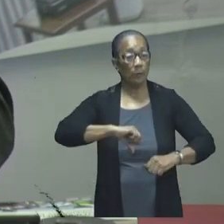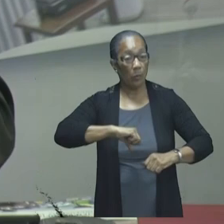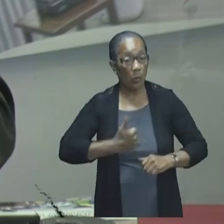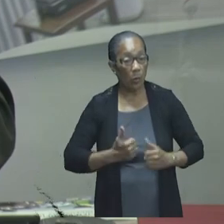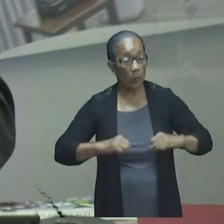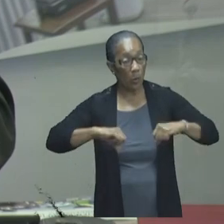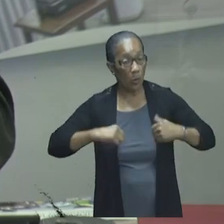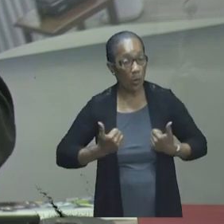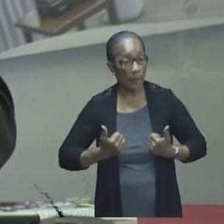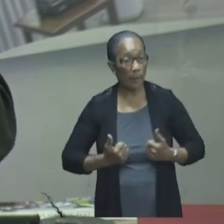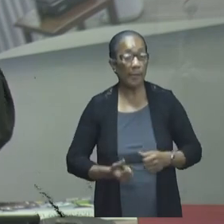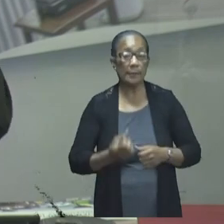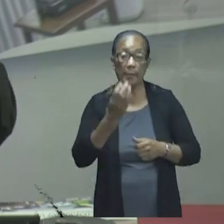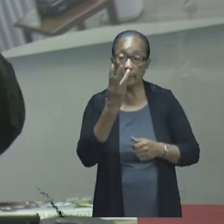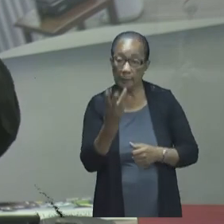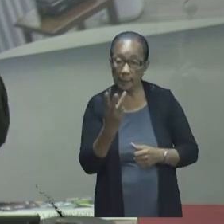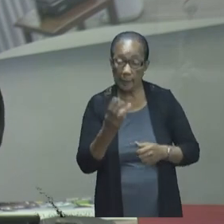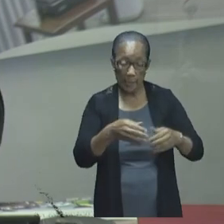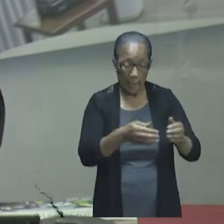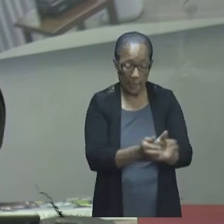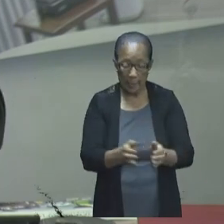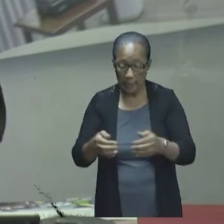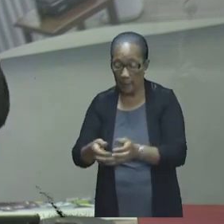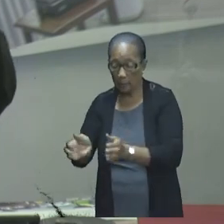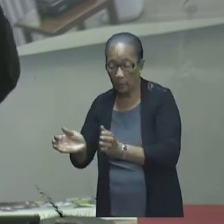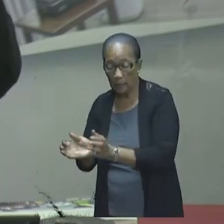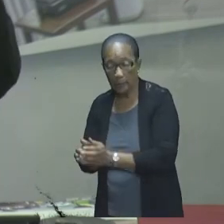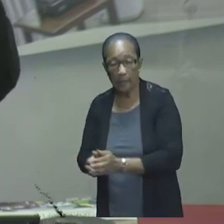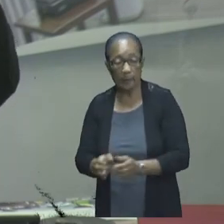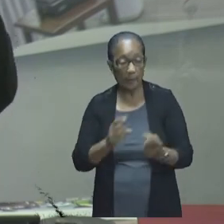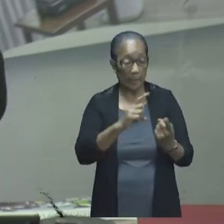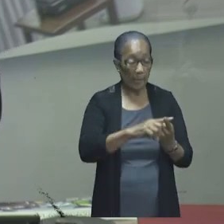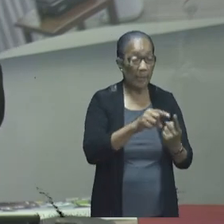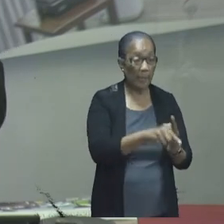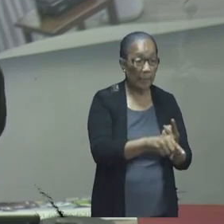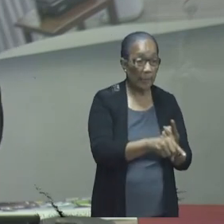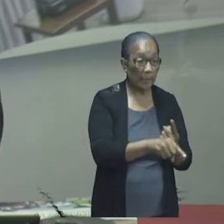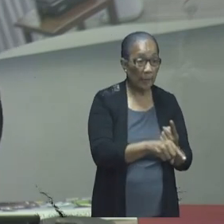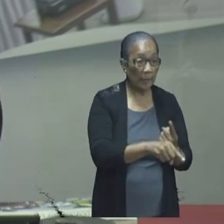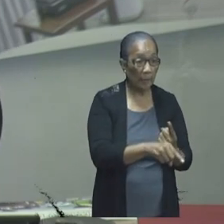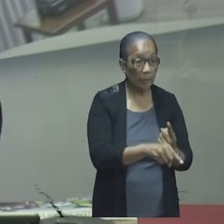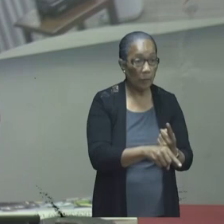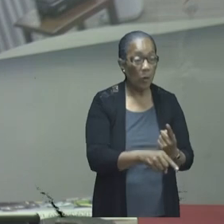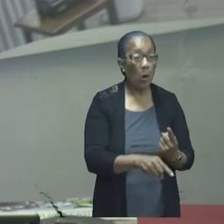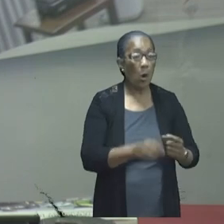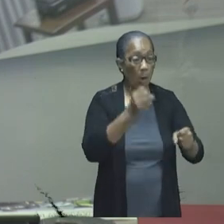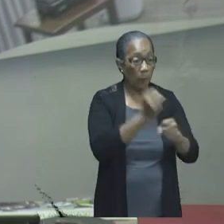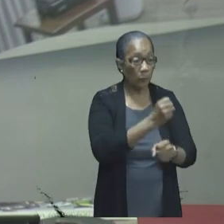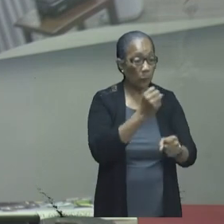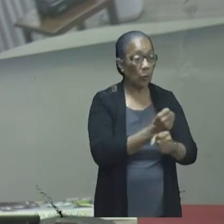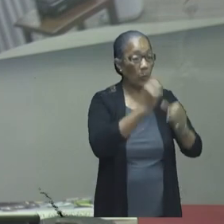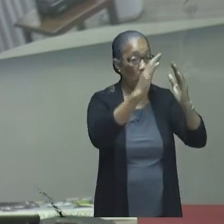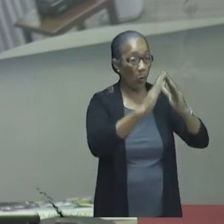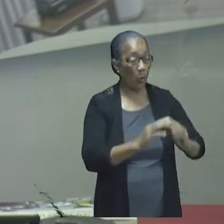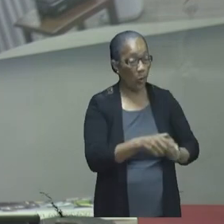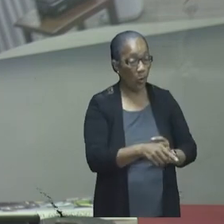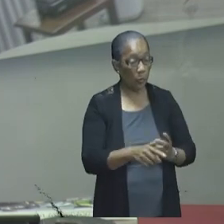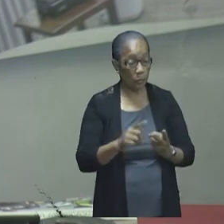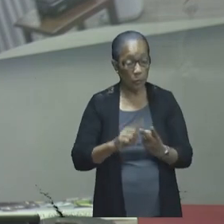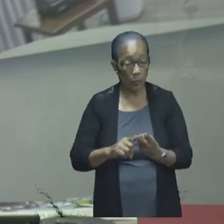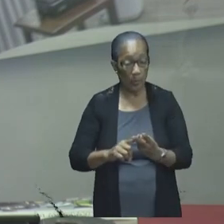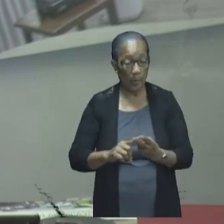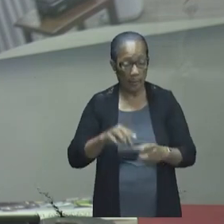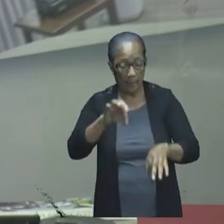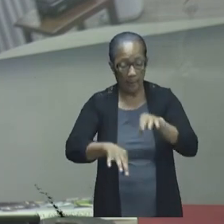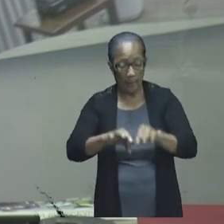drie categorie in porno aanvragen van aan de geregistreerde een is namelijk bewoning en bebouwing doe je er was tuinbouw